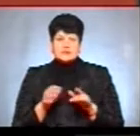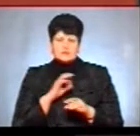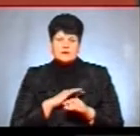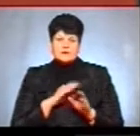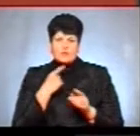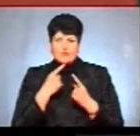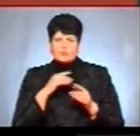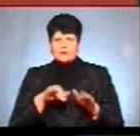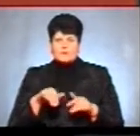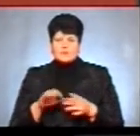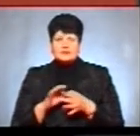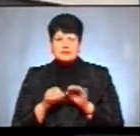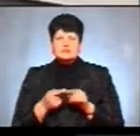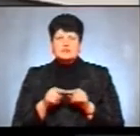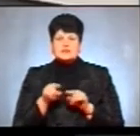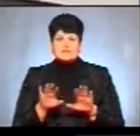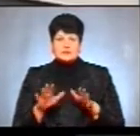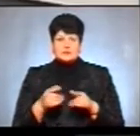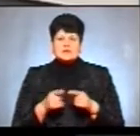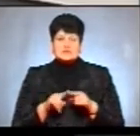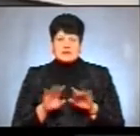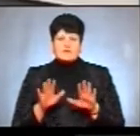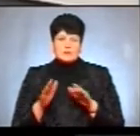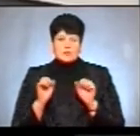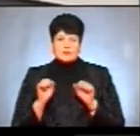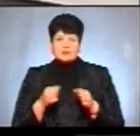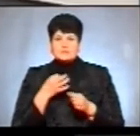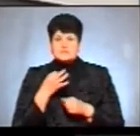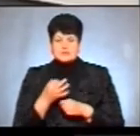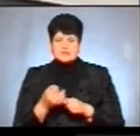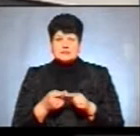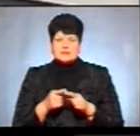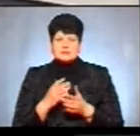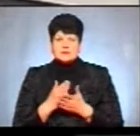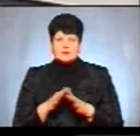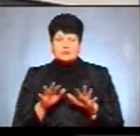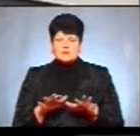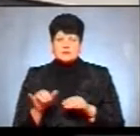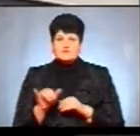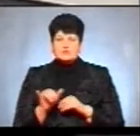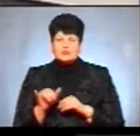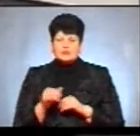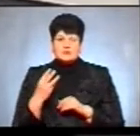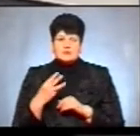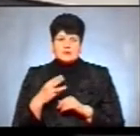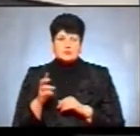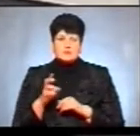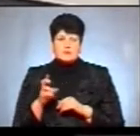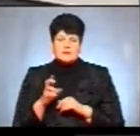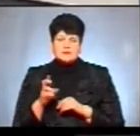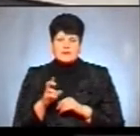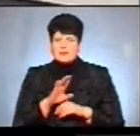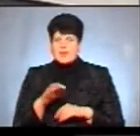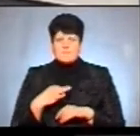тут детальніше про цей випадок. Про цей самий випадок я можу вам розказати, що це мало місце в суботу, 30 березня.